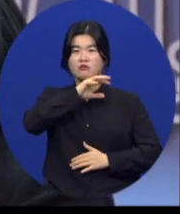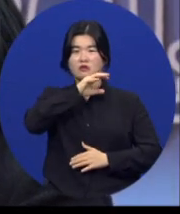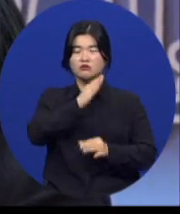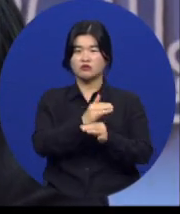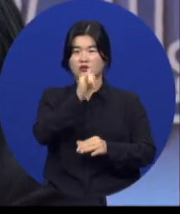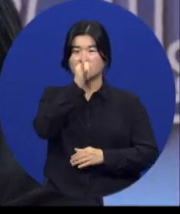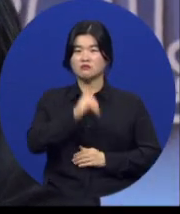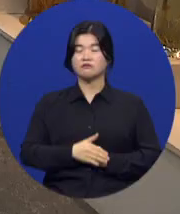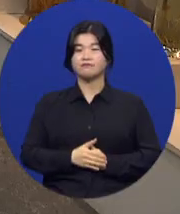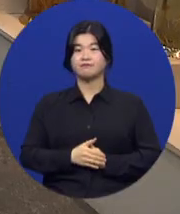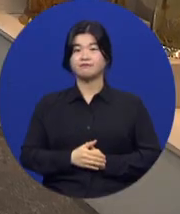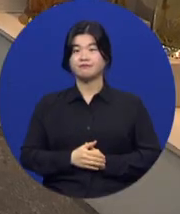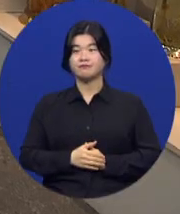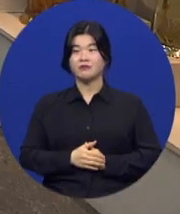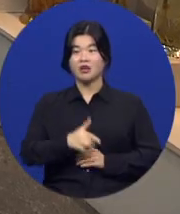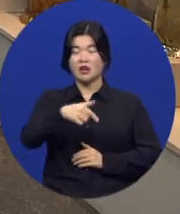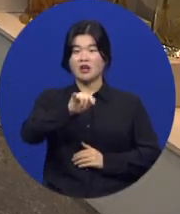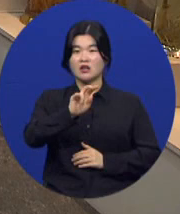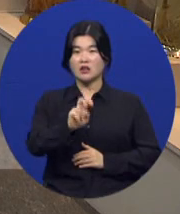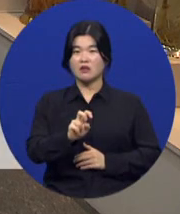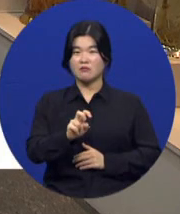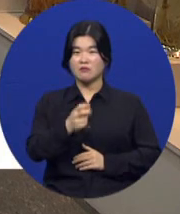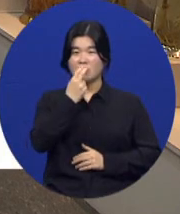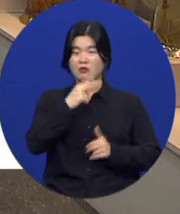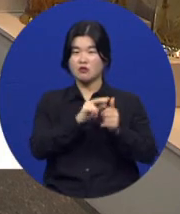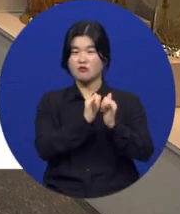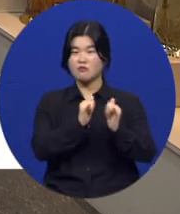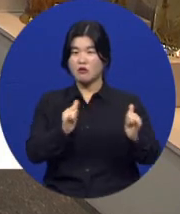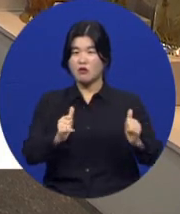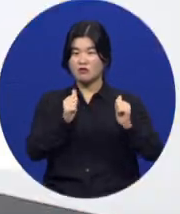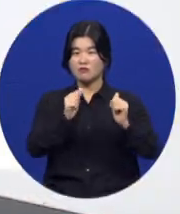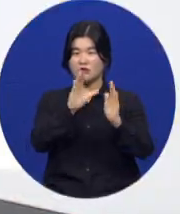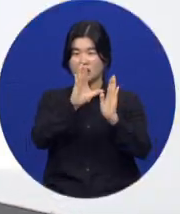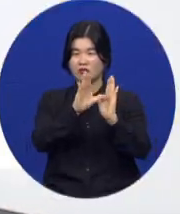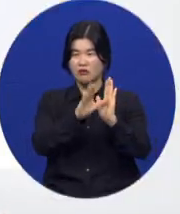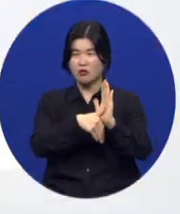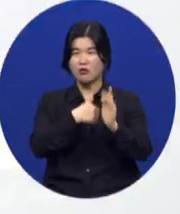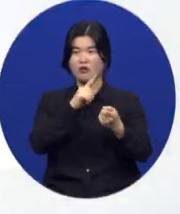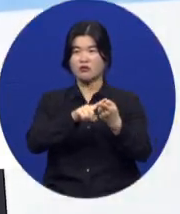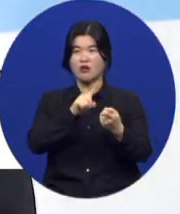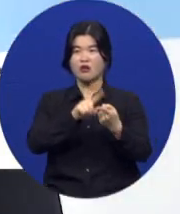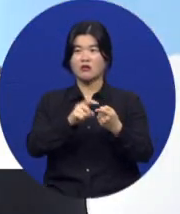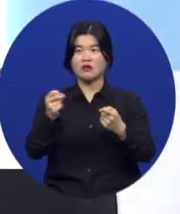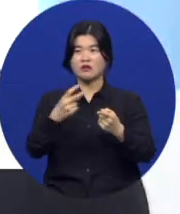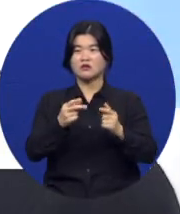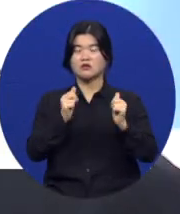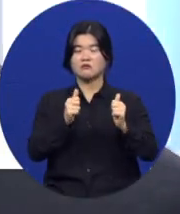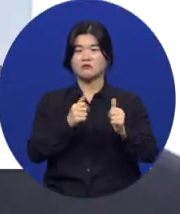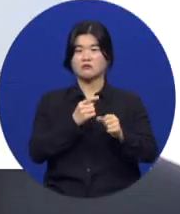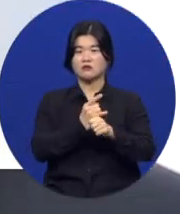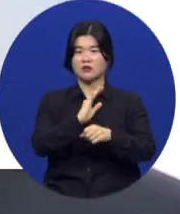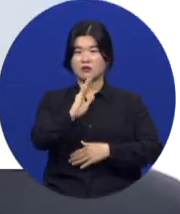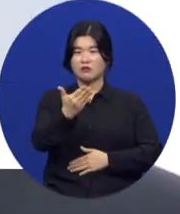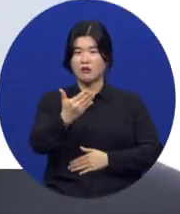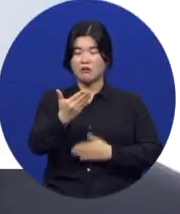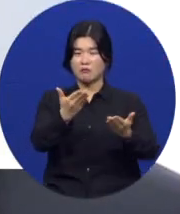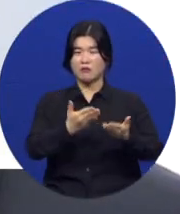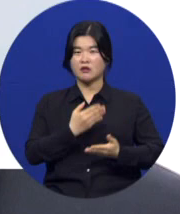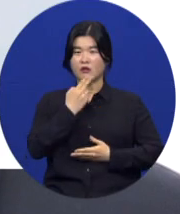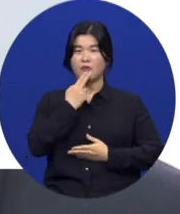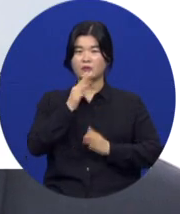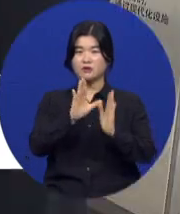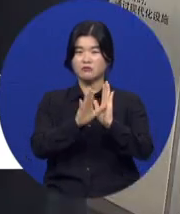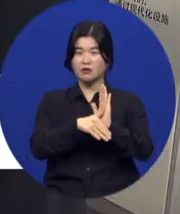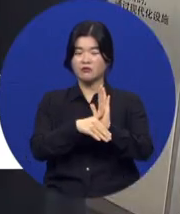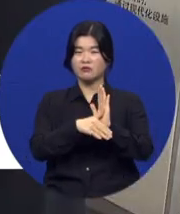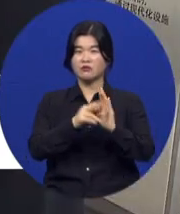겁니다 김용철 예비후보는 공천 심사 결과에 대해 재심을 신청했다 며 받아들여지지 않으면